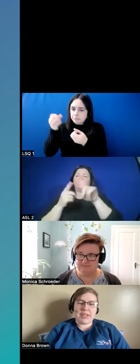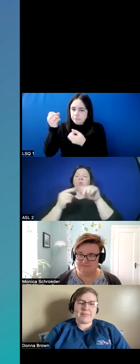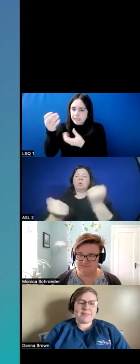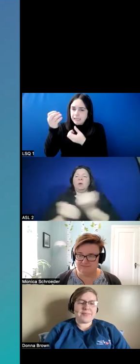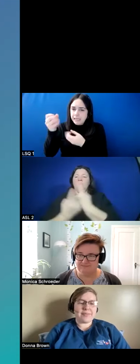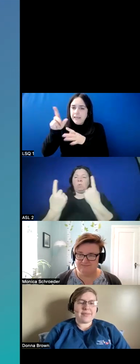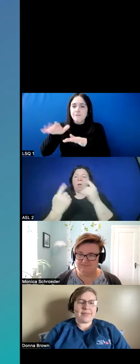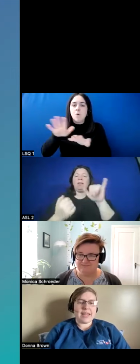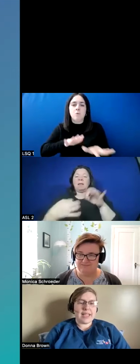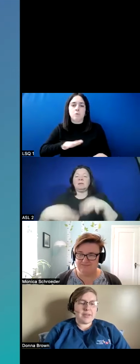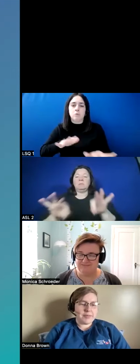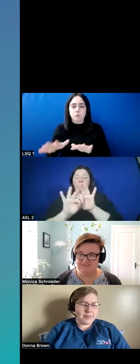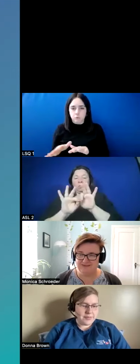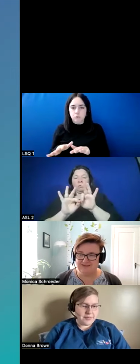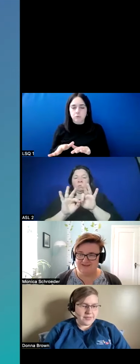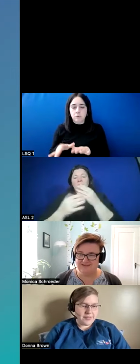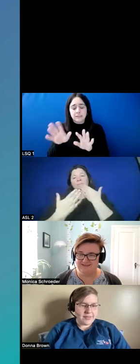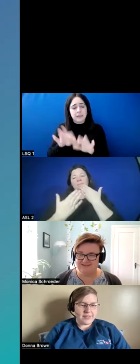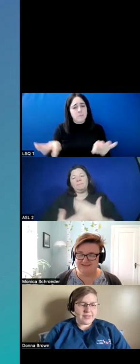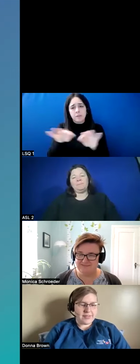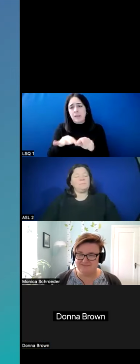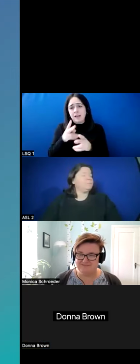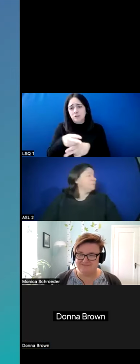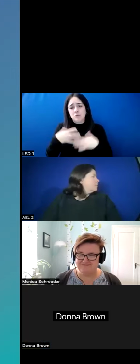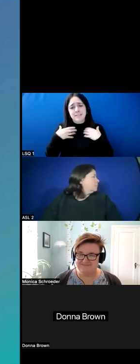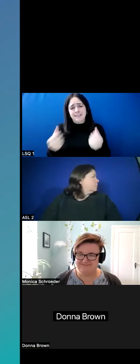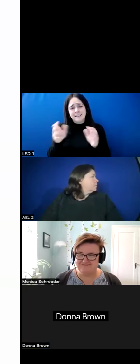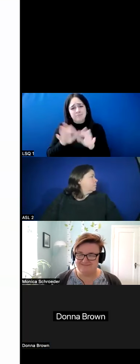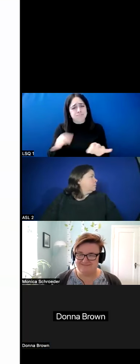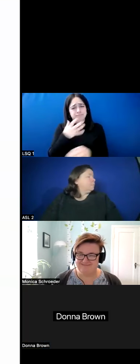à tous. C'est important. Merci.